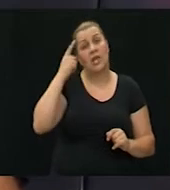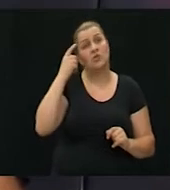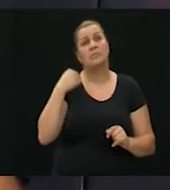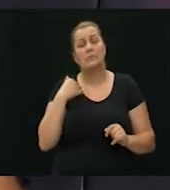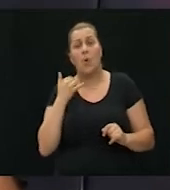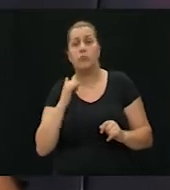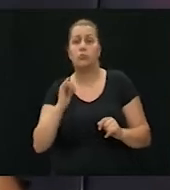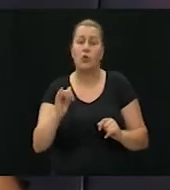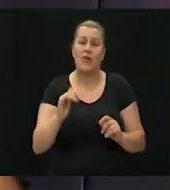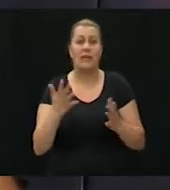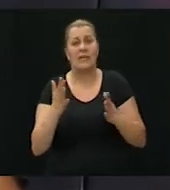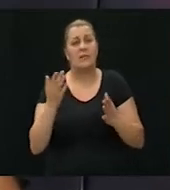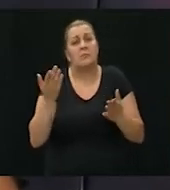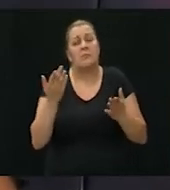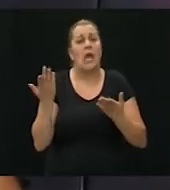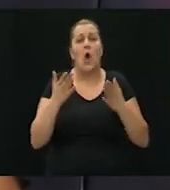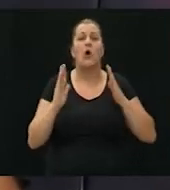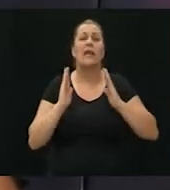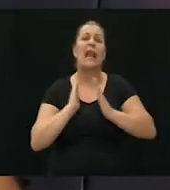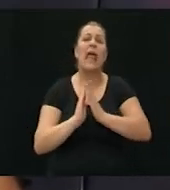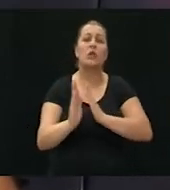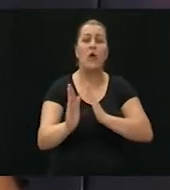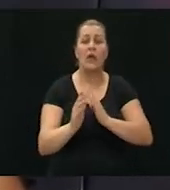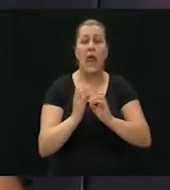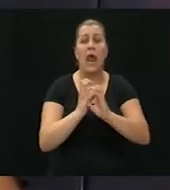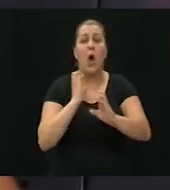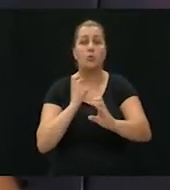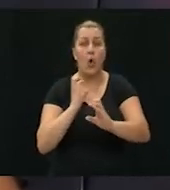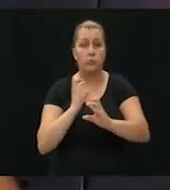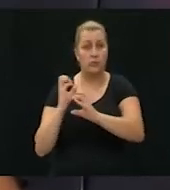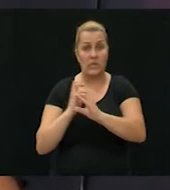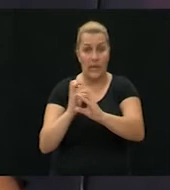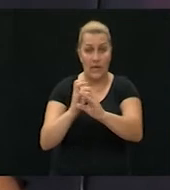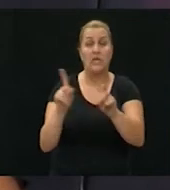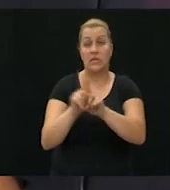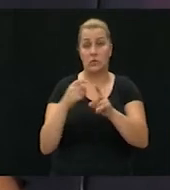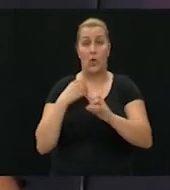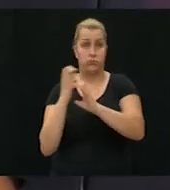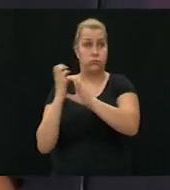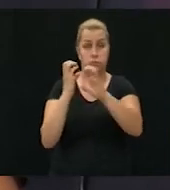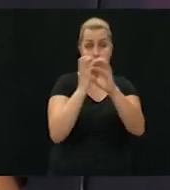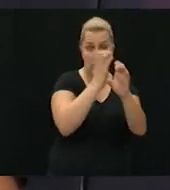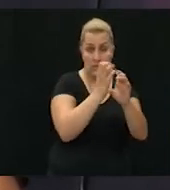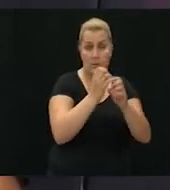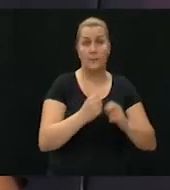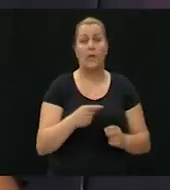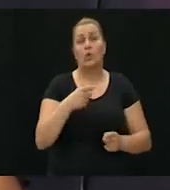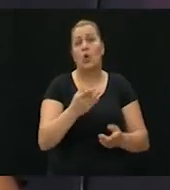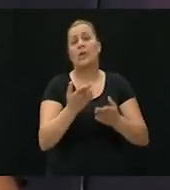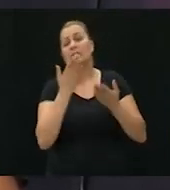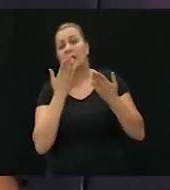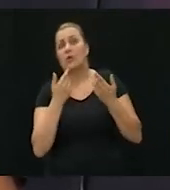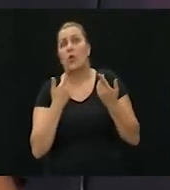pa ne znam, u povratku redovnu liniju autobusno, jer smo išli gore isto tako sa autobusima, gdje je to izgledala